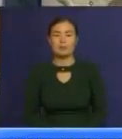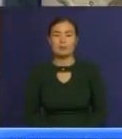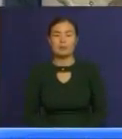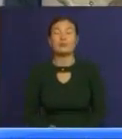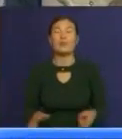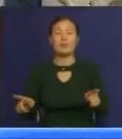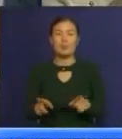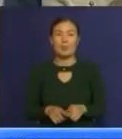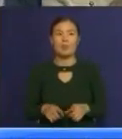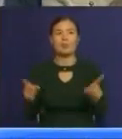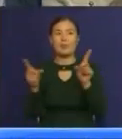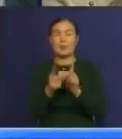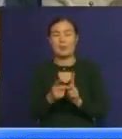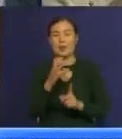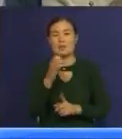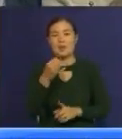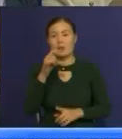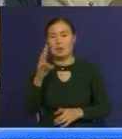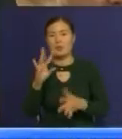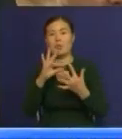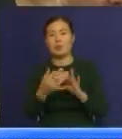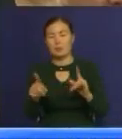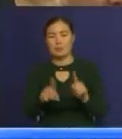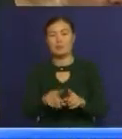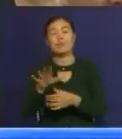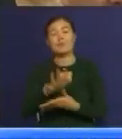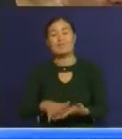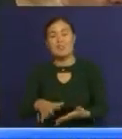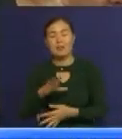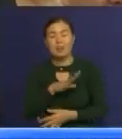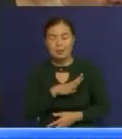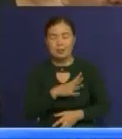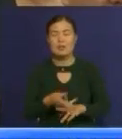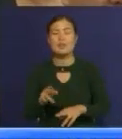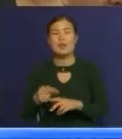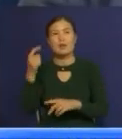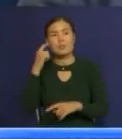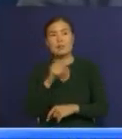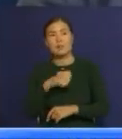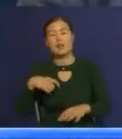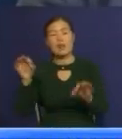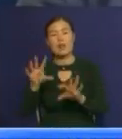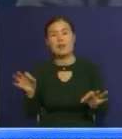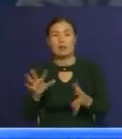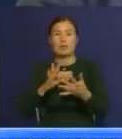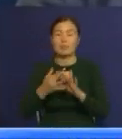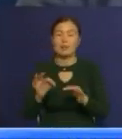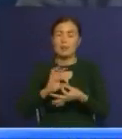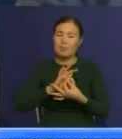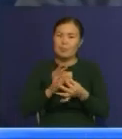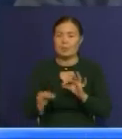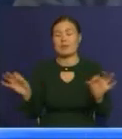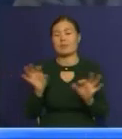Дәл осы форматтағы кездесу Сайын Шапағатов ауылында да жалғасты. Халық әкімге ойындағысын айтып, ауылдың қал жағдайы айтылды.